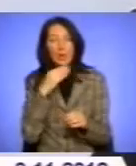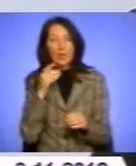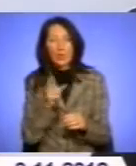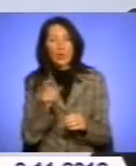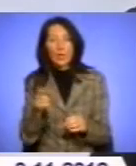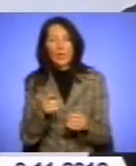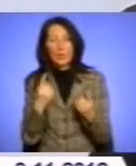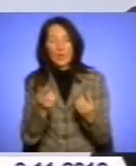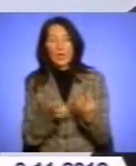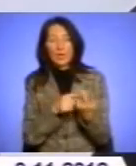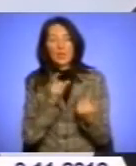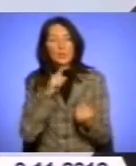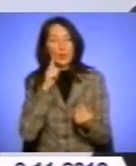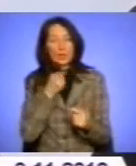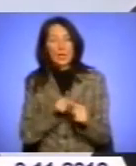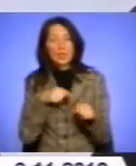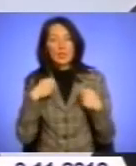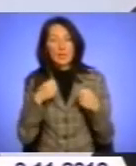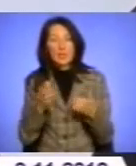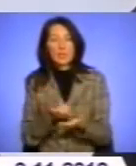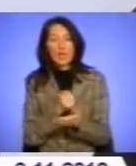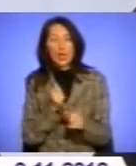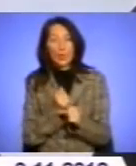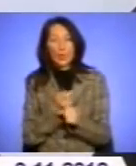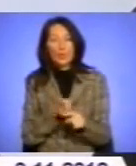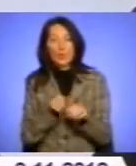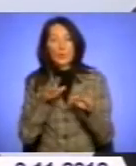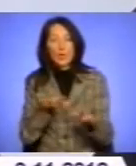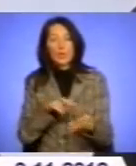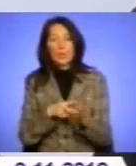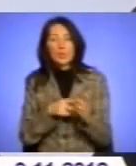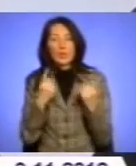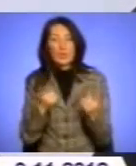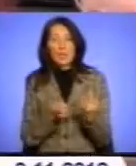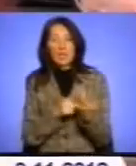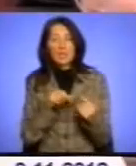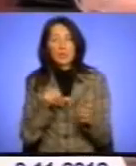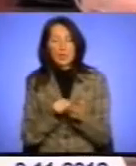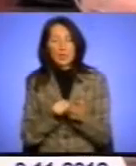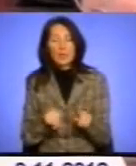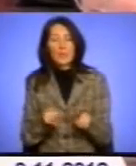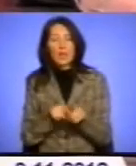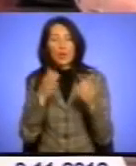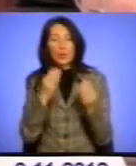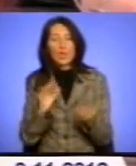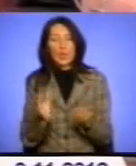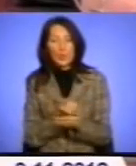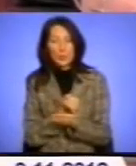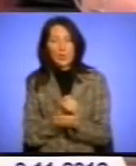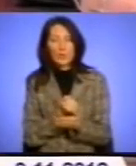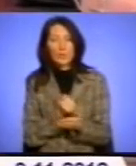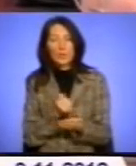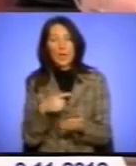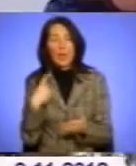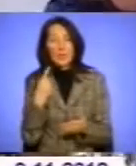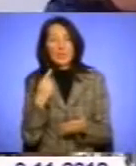намагалася знайти собі роботу. В цьому заході теж планується велика кількість учасників. Також у День успіху креативні майстри